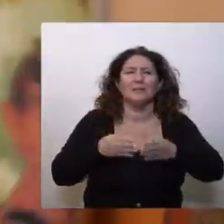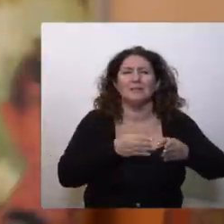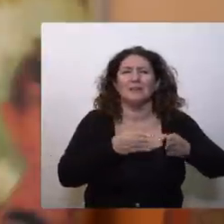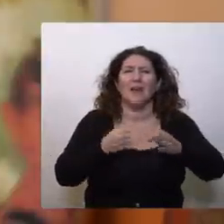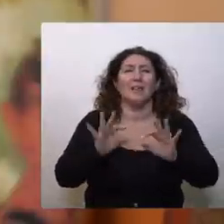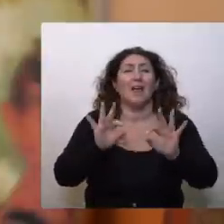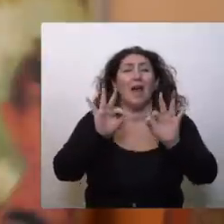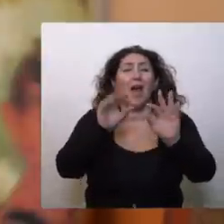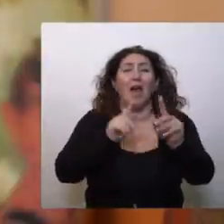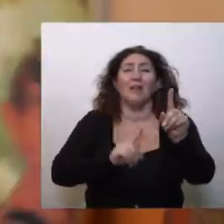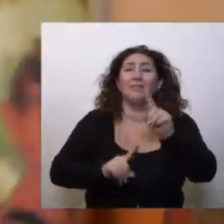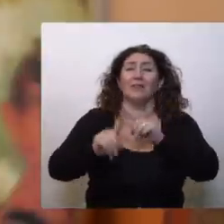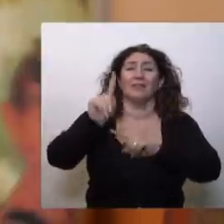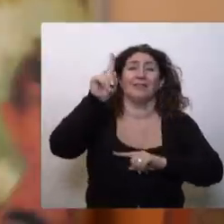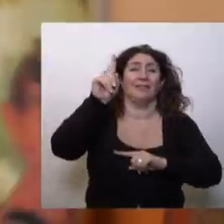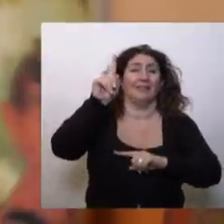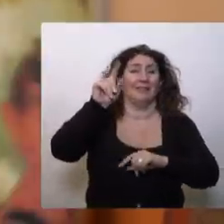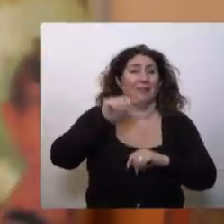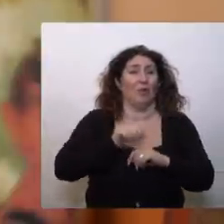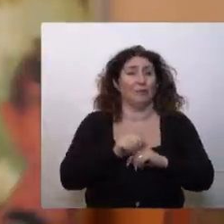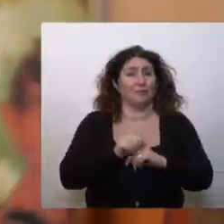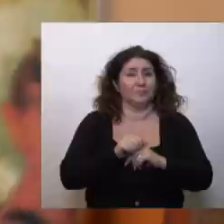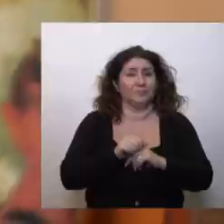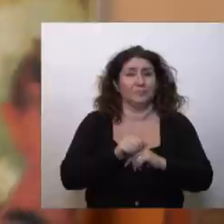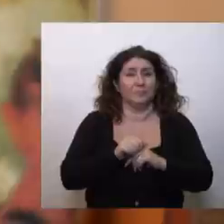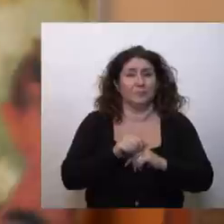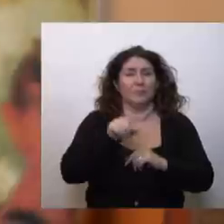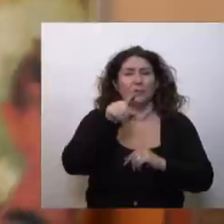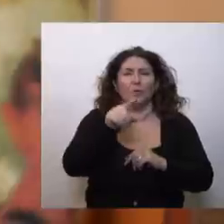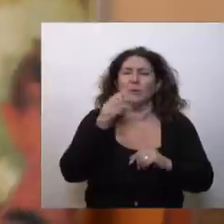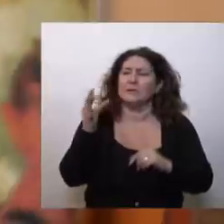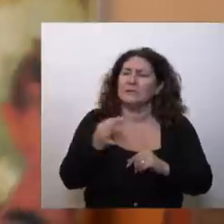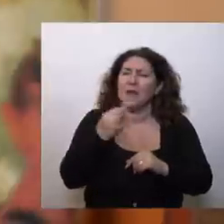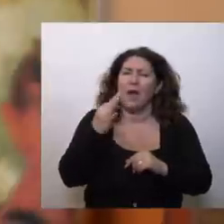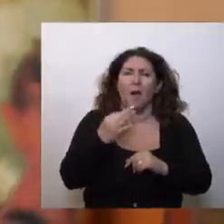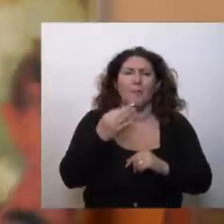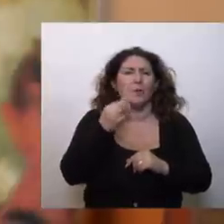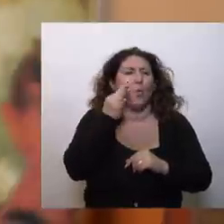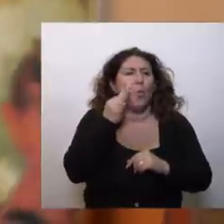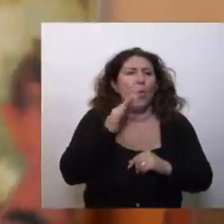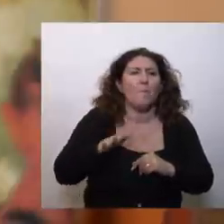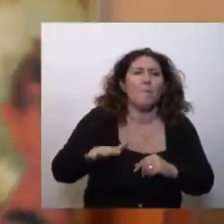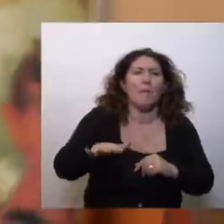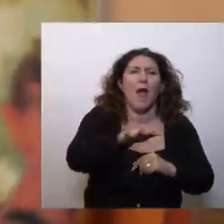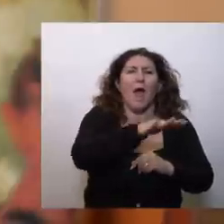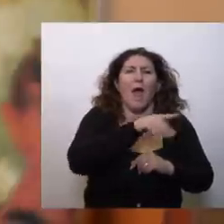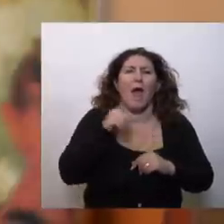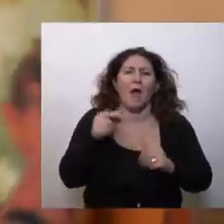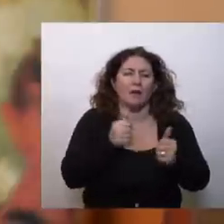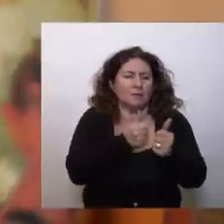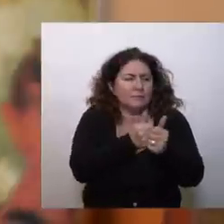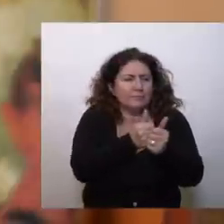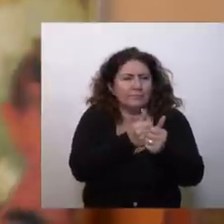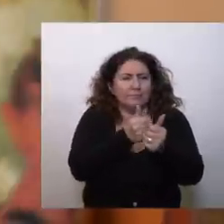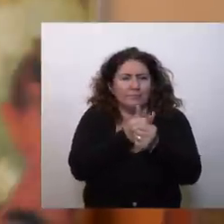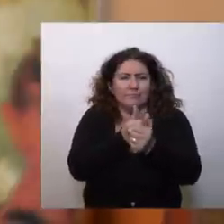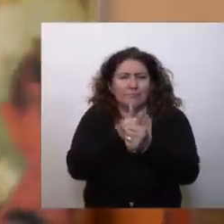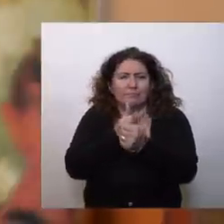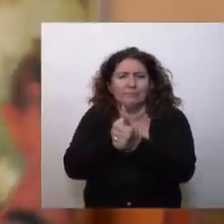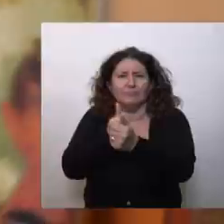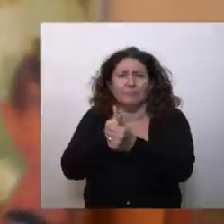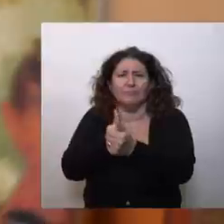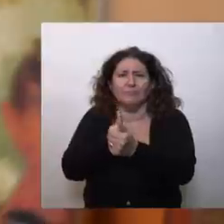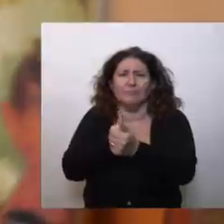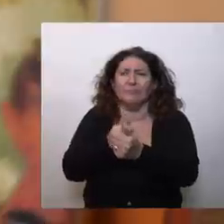sei presente accanto ad ogni essere umano. Tu ci assicuri che non saremo